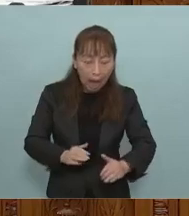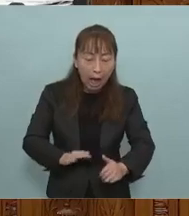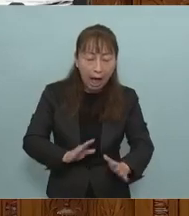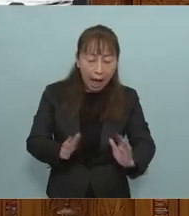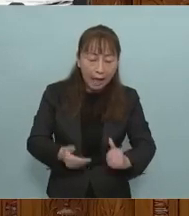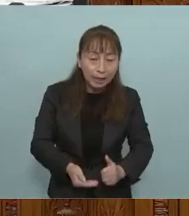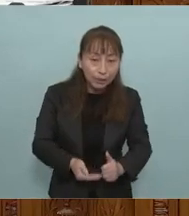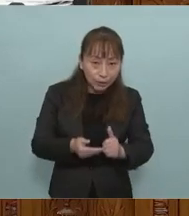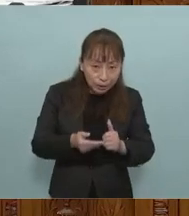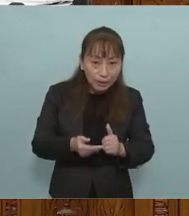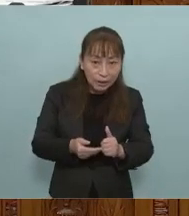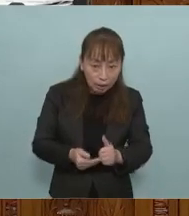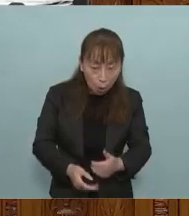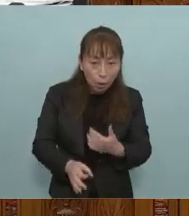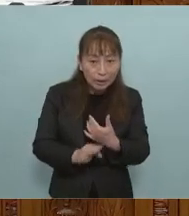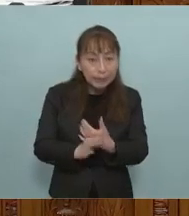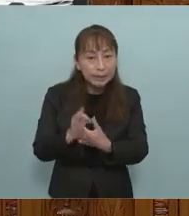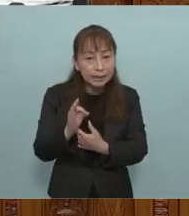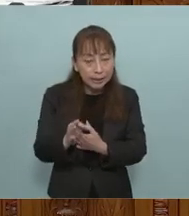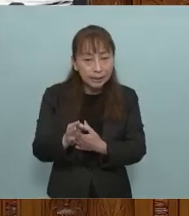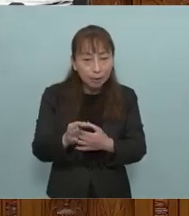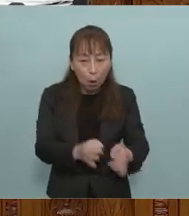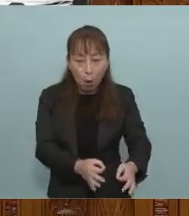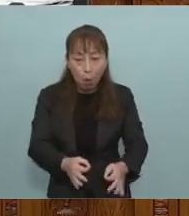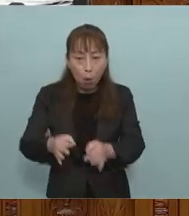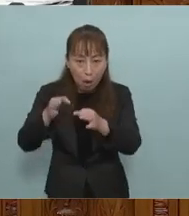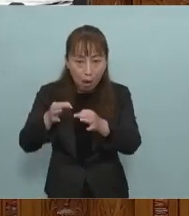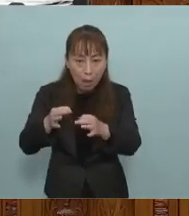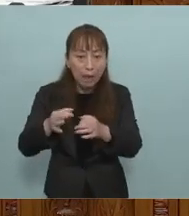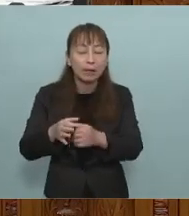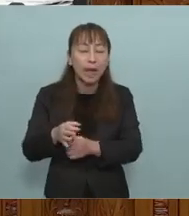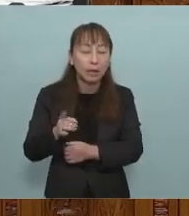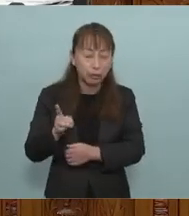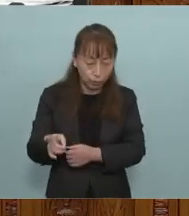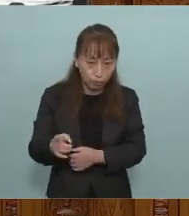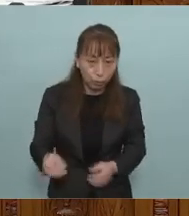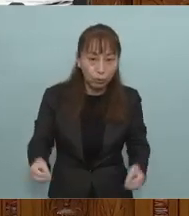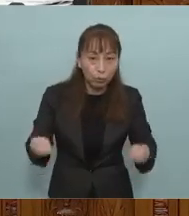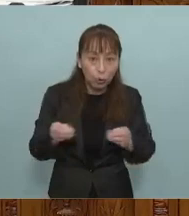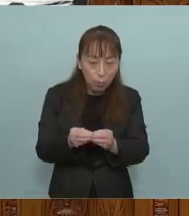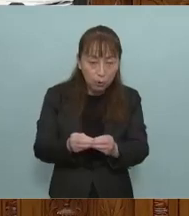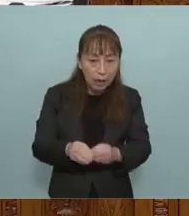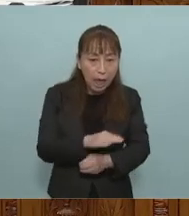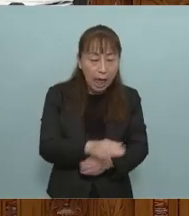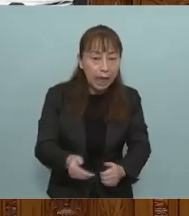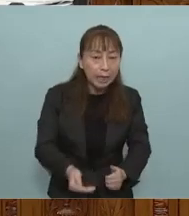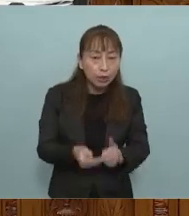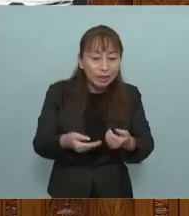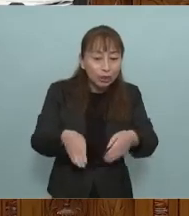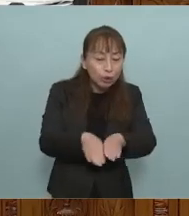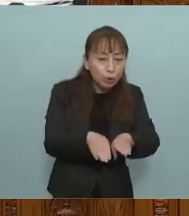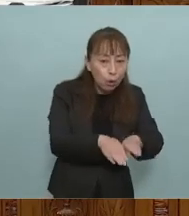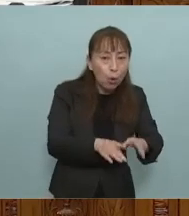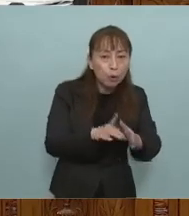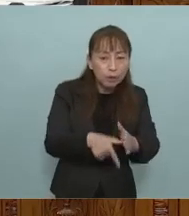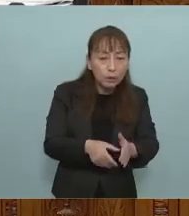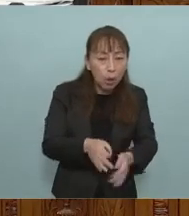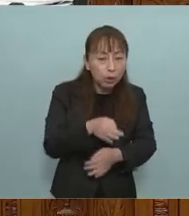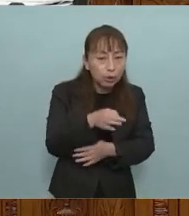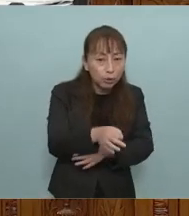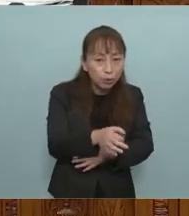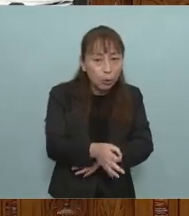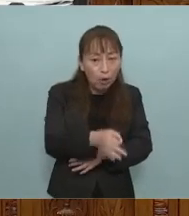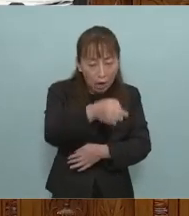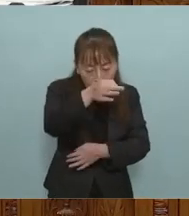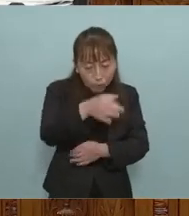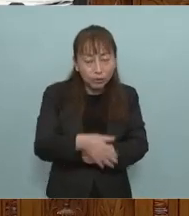時金の大幅な増額を早急に図るとともに、育児休業期における給付の拡充など